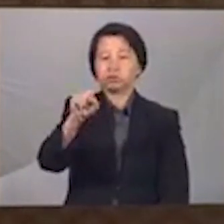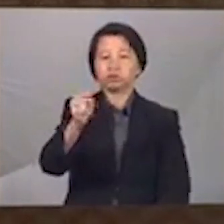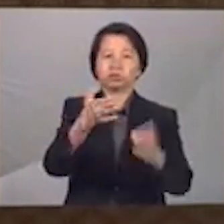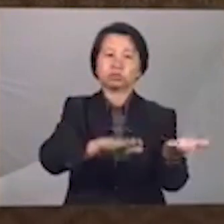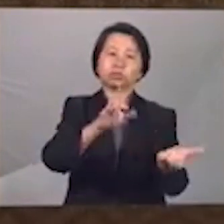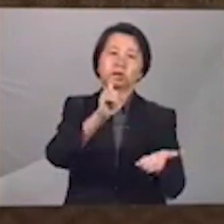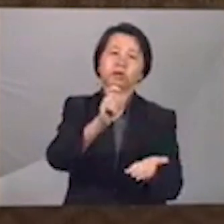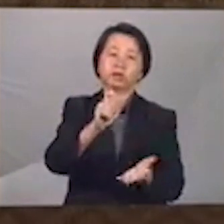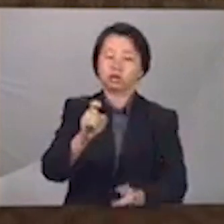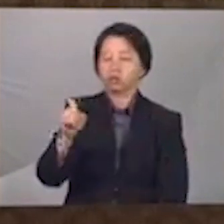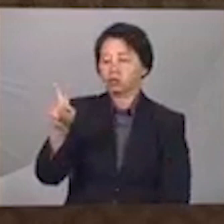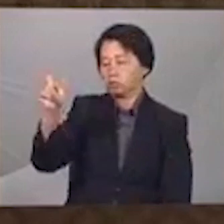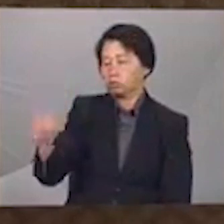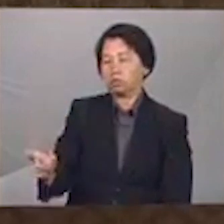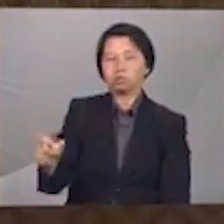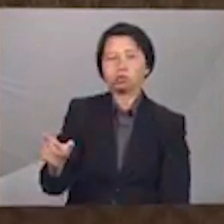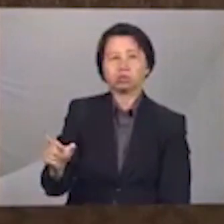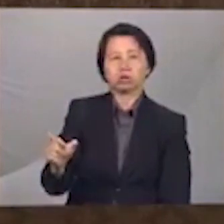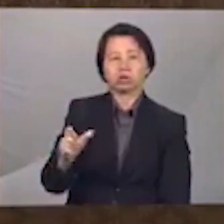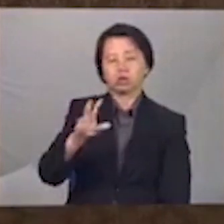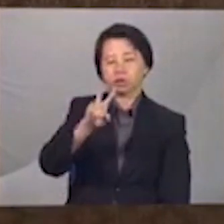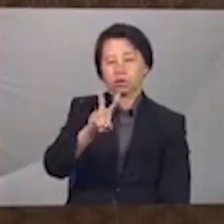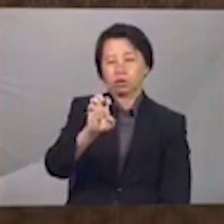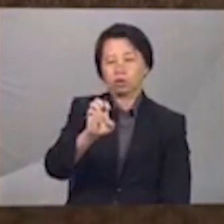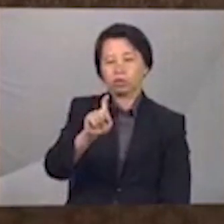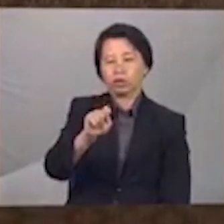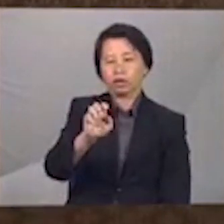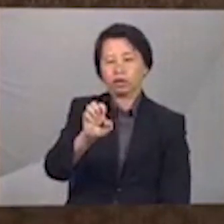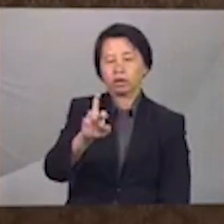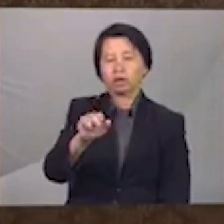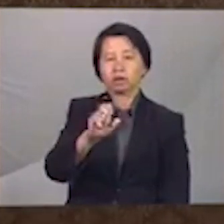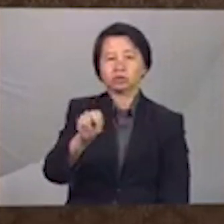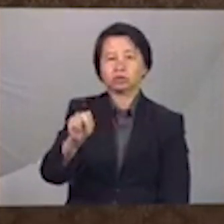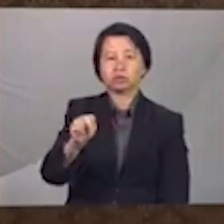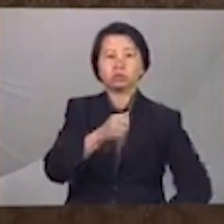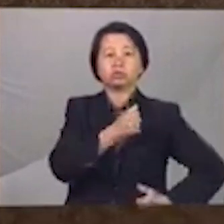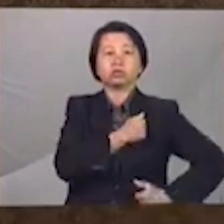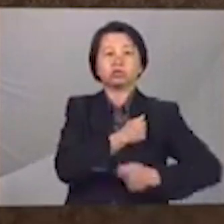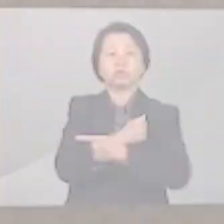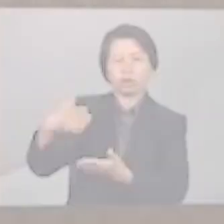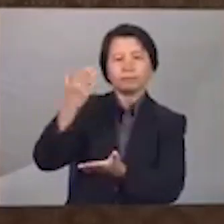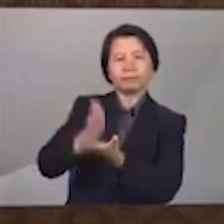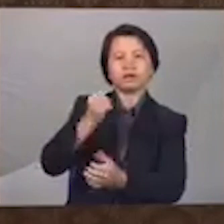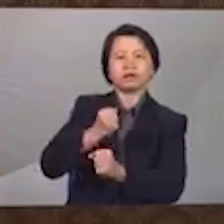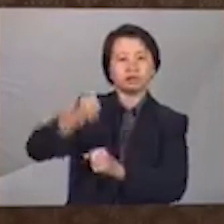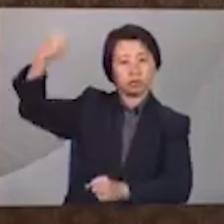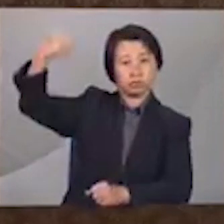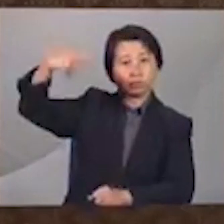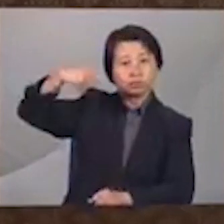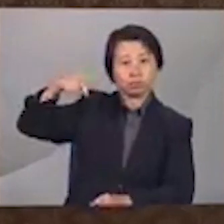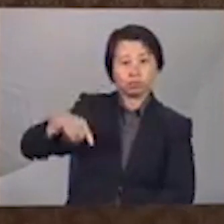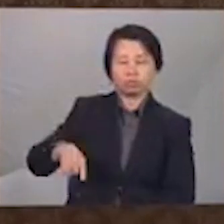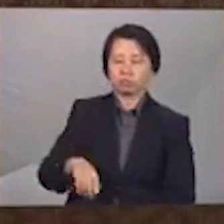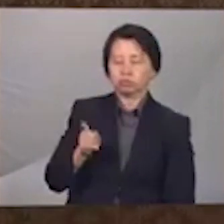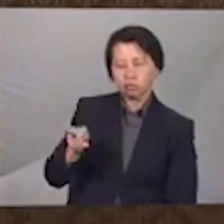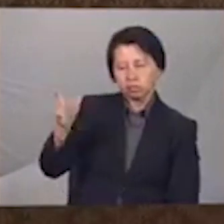membabitkan seorang warga veteran Angkatan Tentera Malaysia akibat COVID-19 semalam. Beliau telah